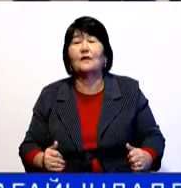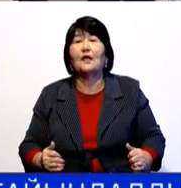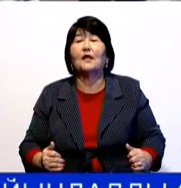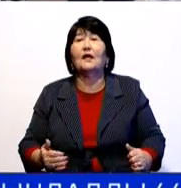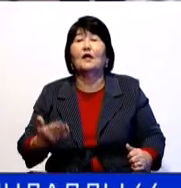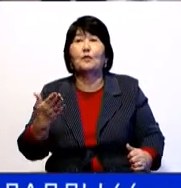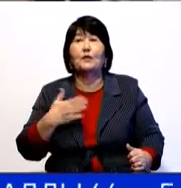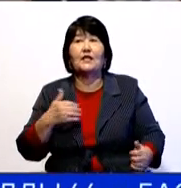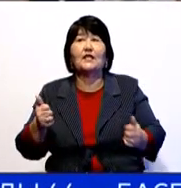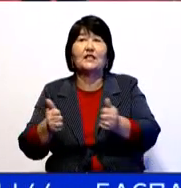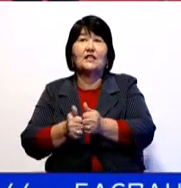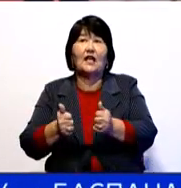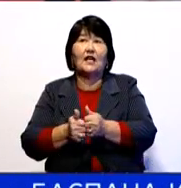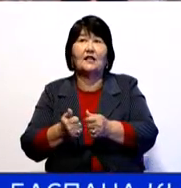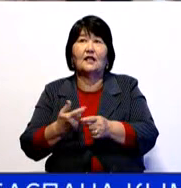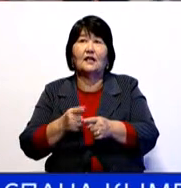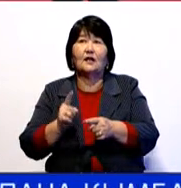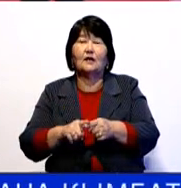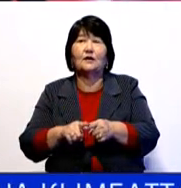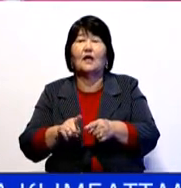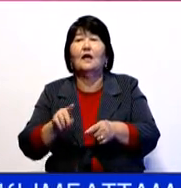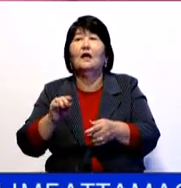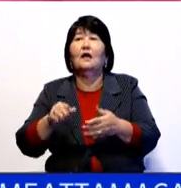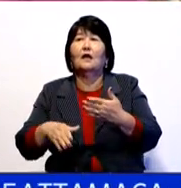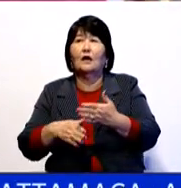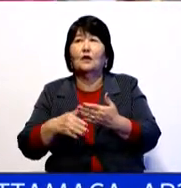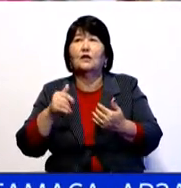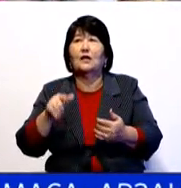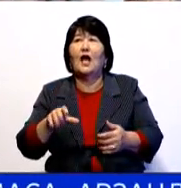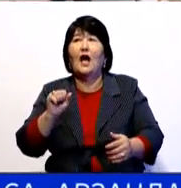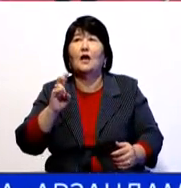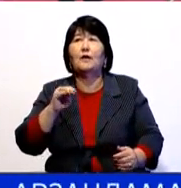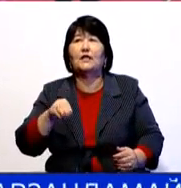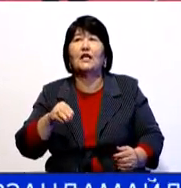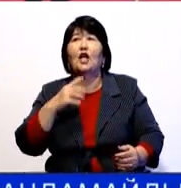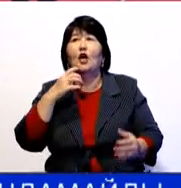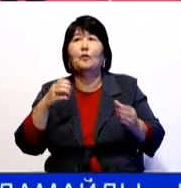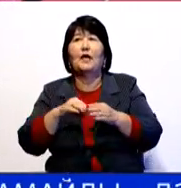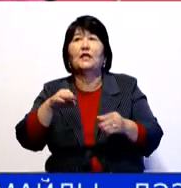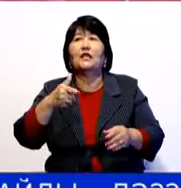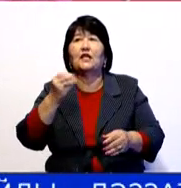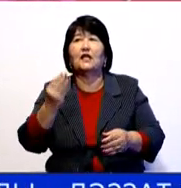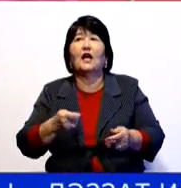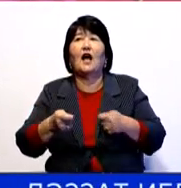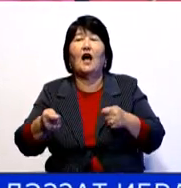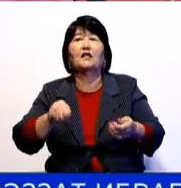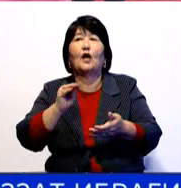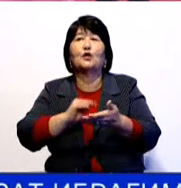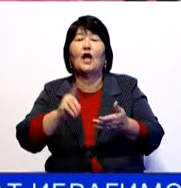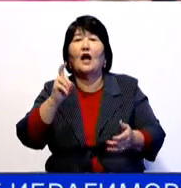менің жанымда телебайқауды рухани қолдаушысы Аманат партиясы Жалағаш аудандық филиалының атқарушы